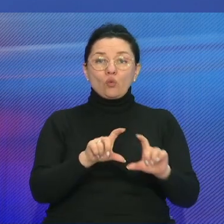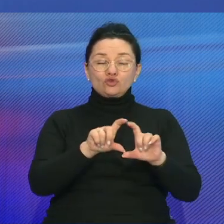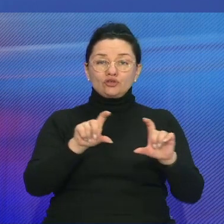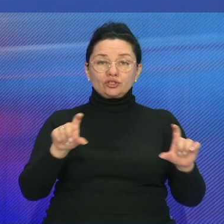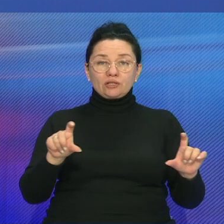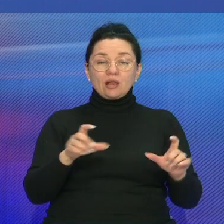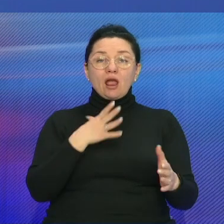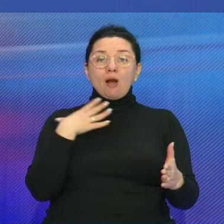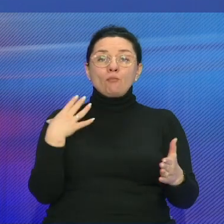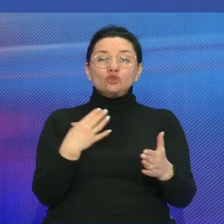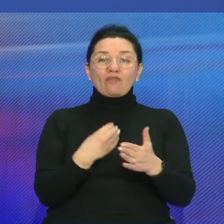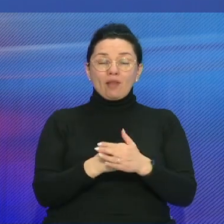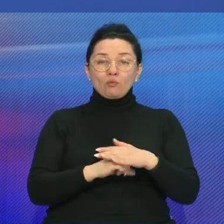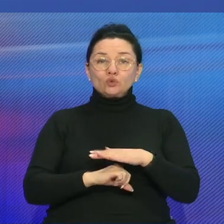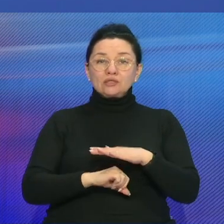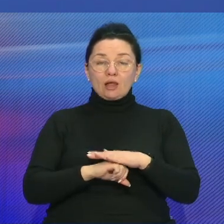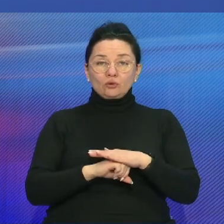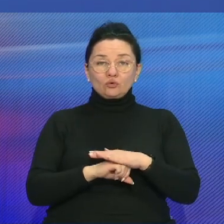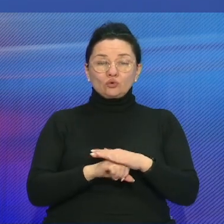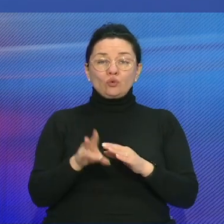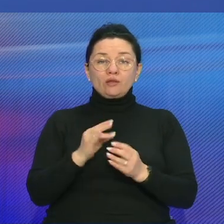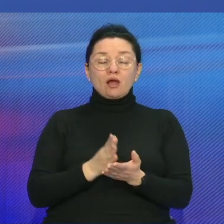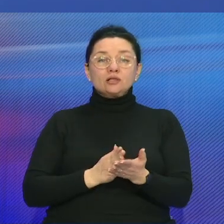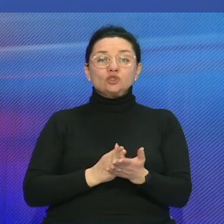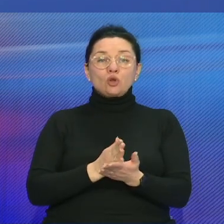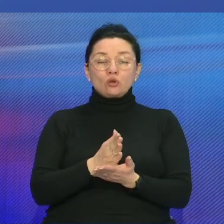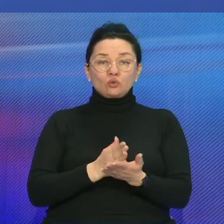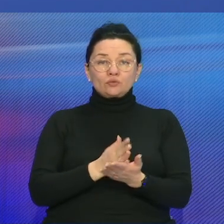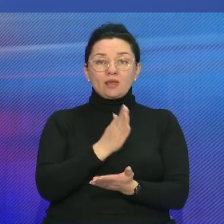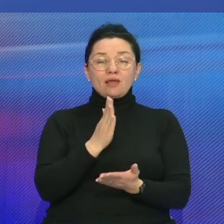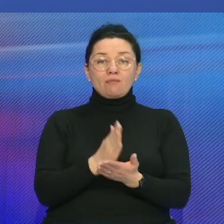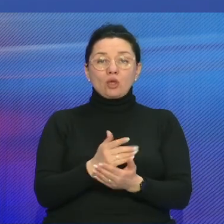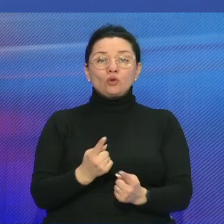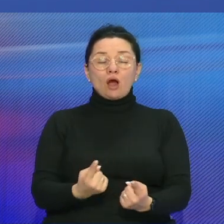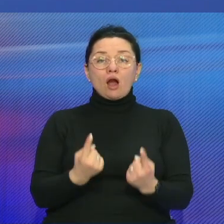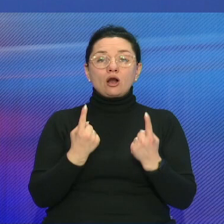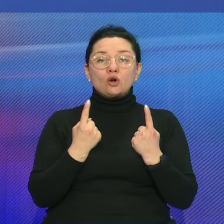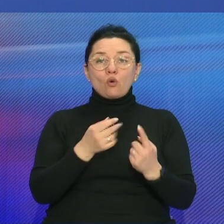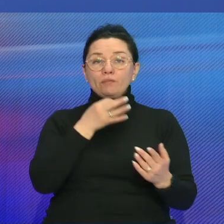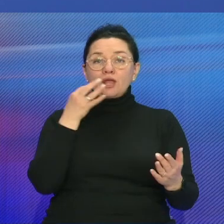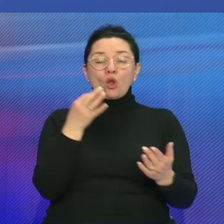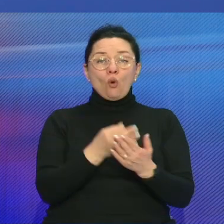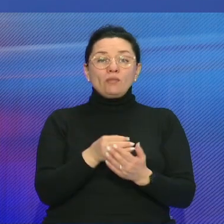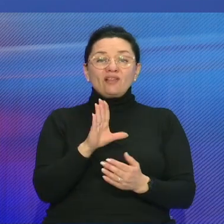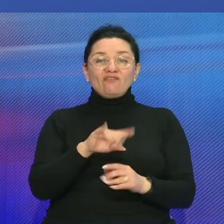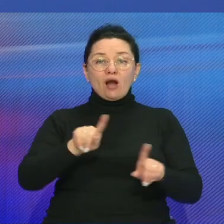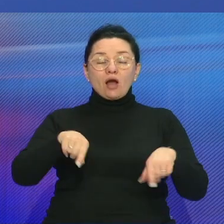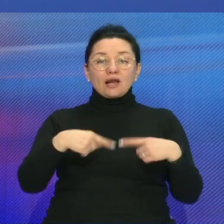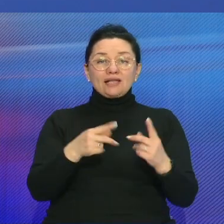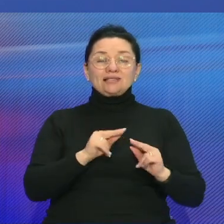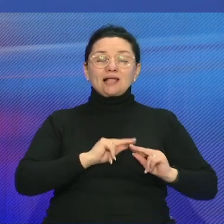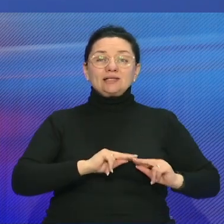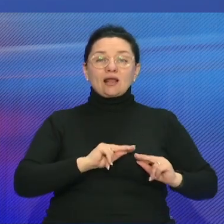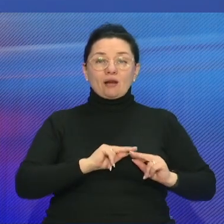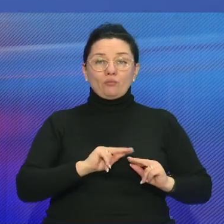статусу на службе имеют огромный опыт в организации работы, но я